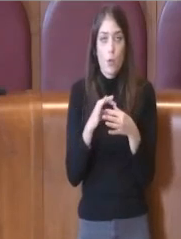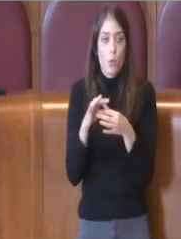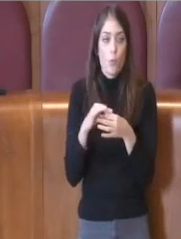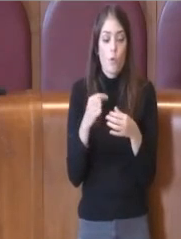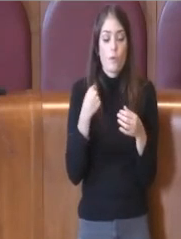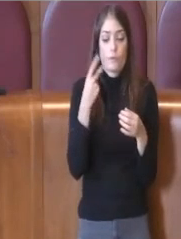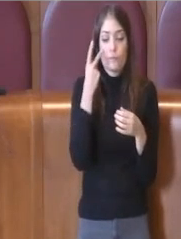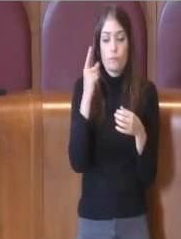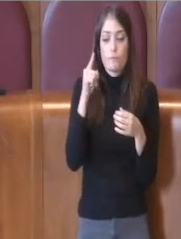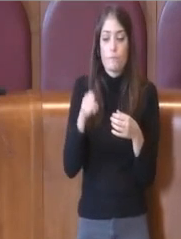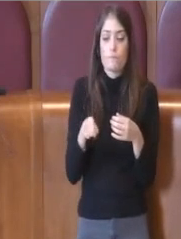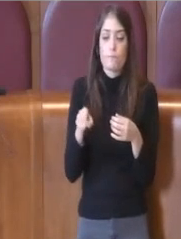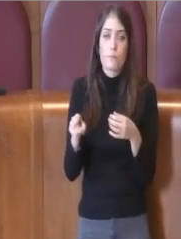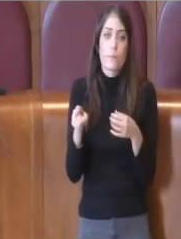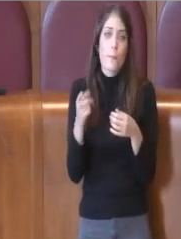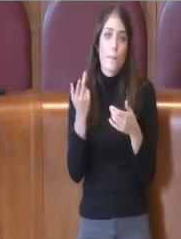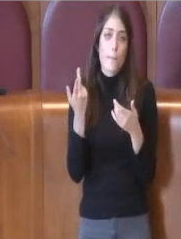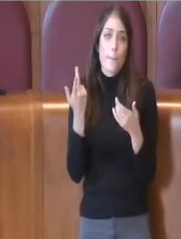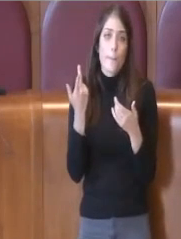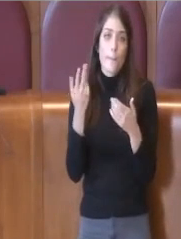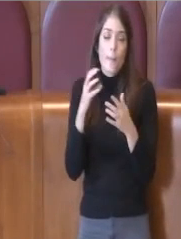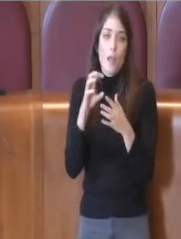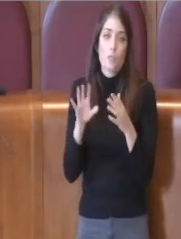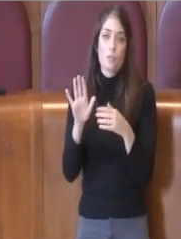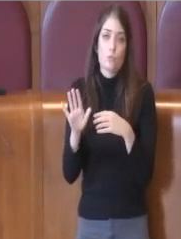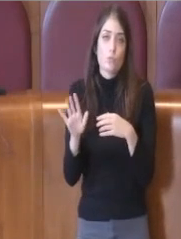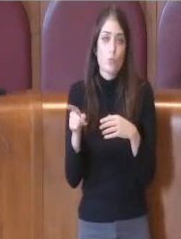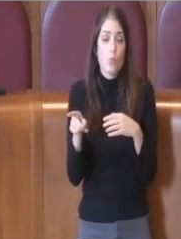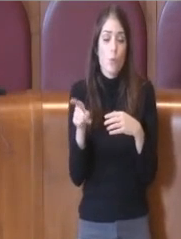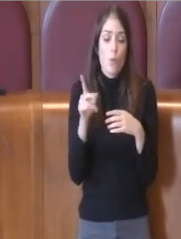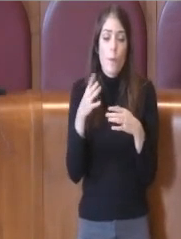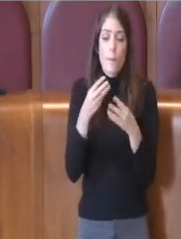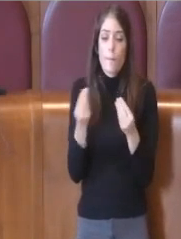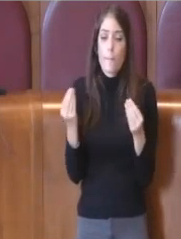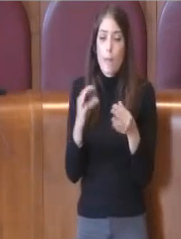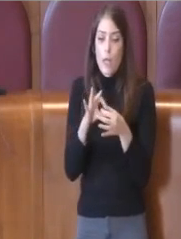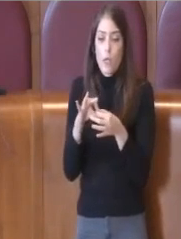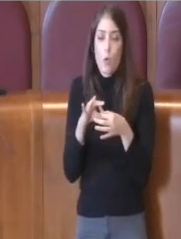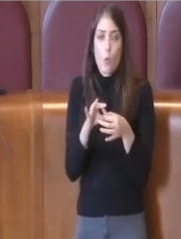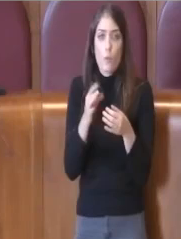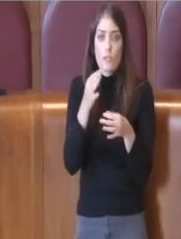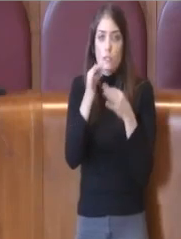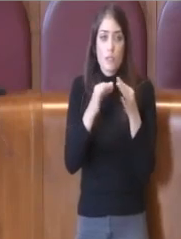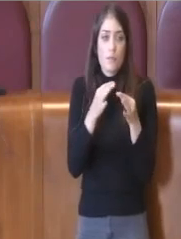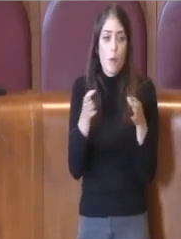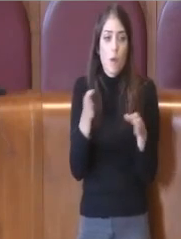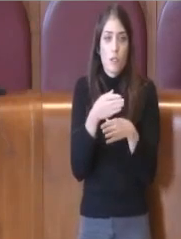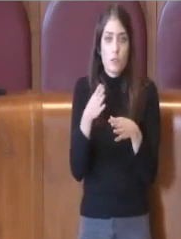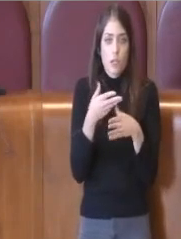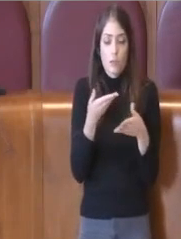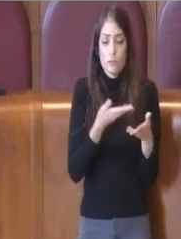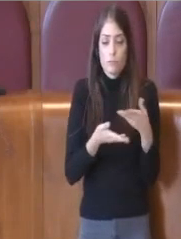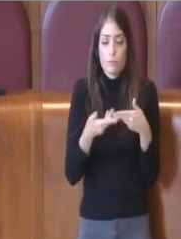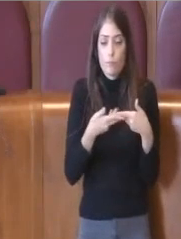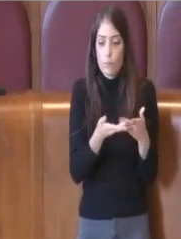delibera anche regionale relativa ai beni comuni, è bene comune tutto quello che l'amministrazione ritiene comune con una delibera,